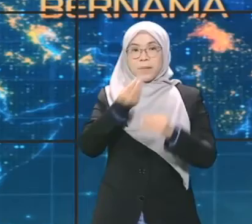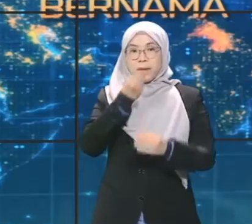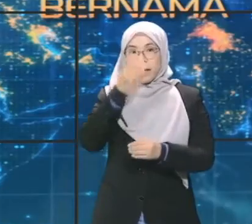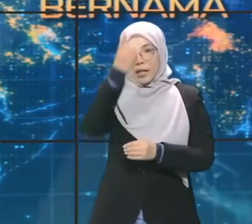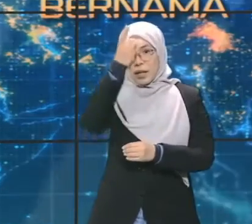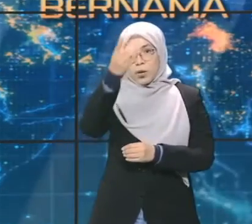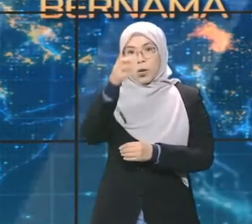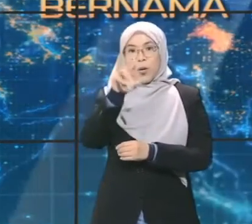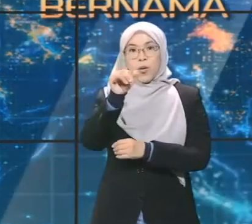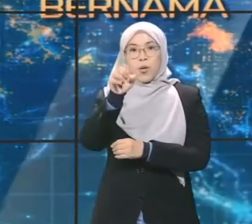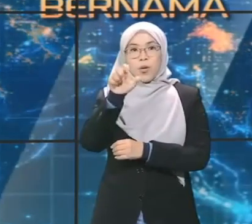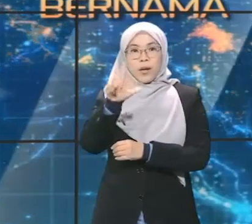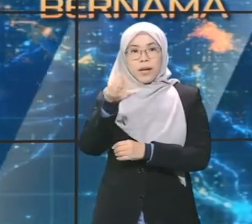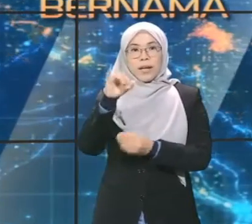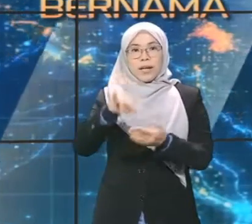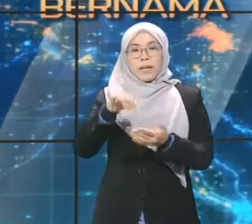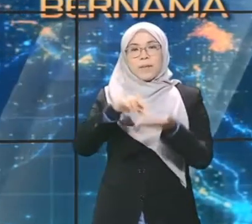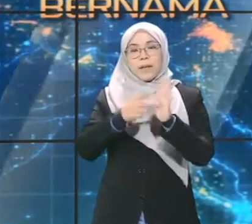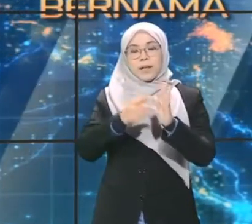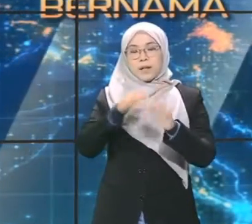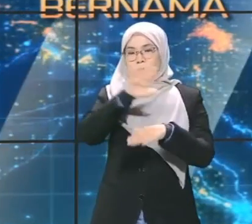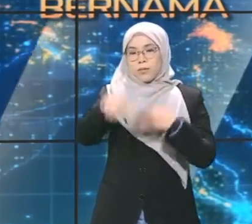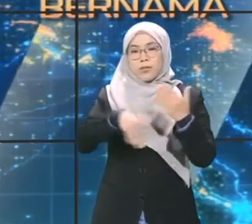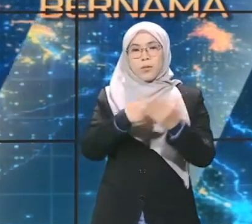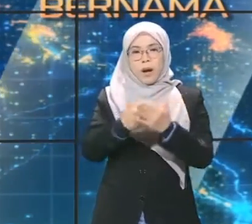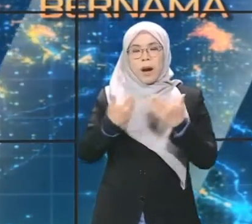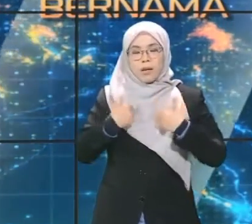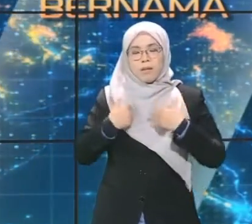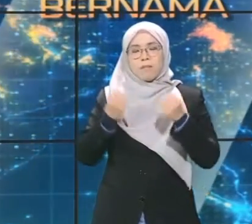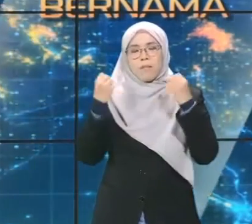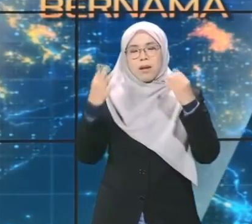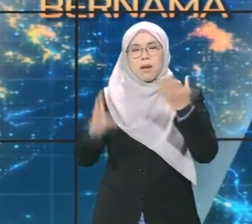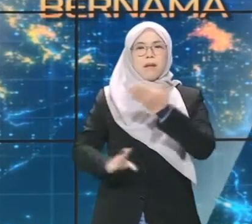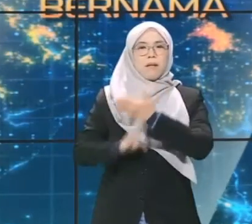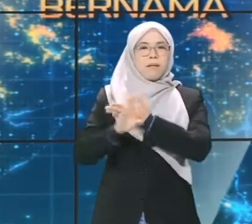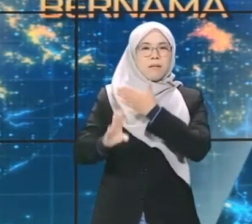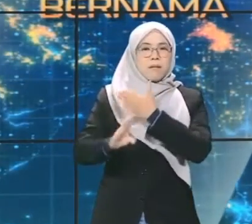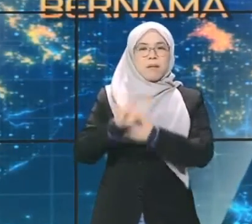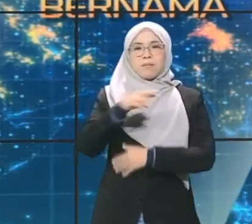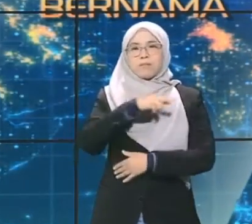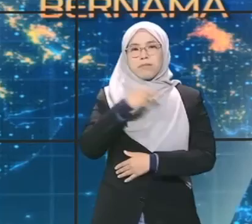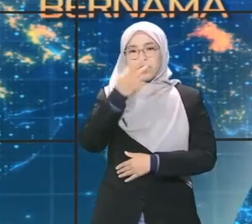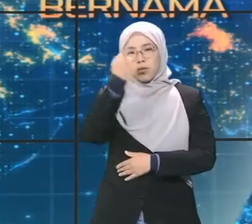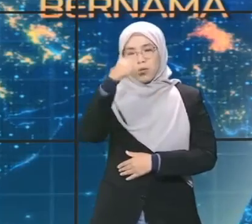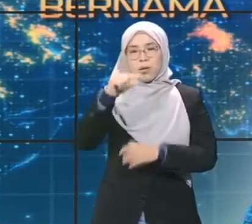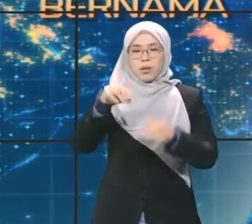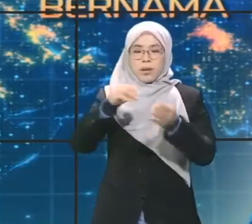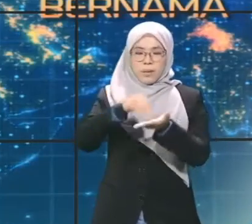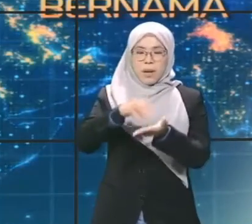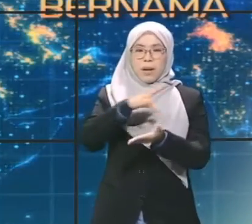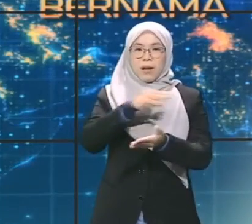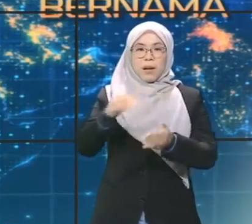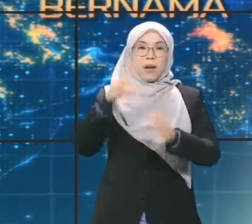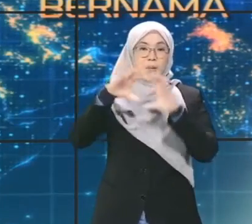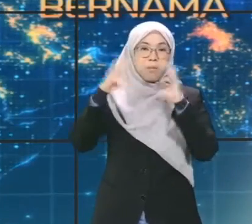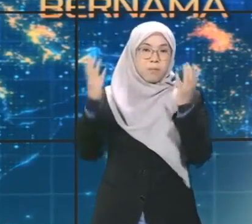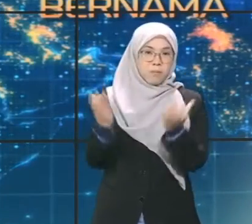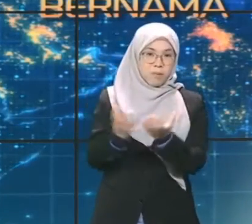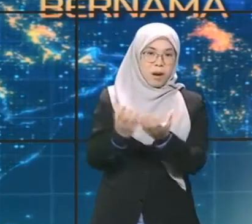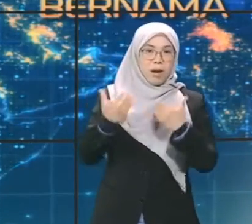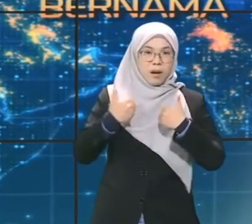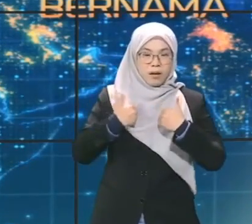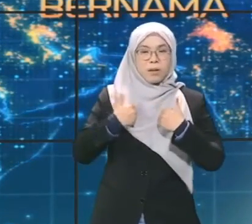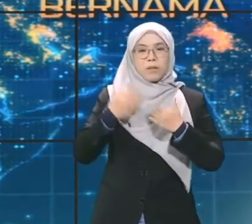Candi berkata sektor Agro makanan depan pagar risiko diperingkat domestik dan global produk